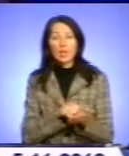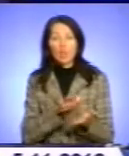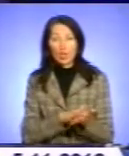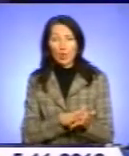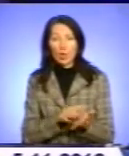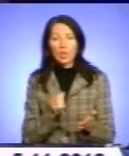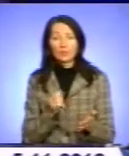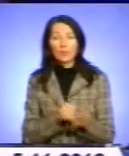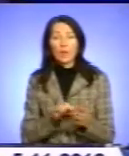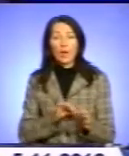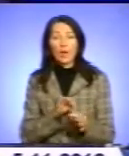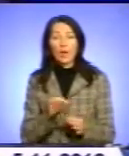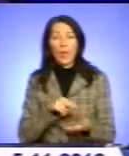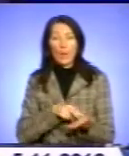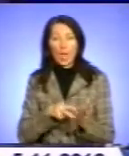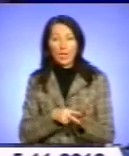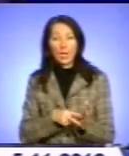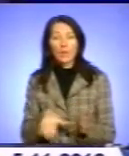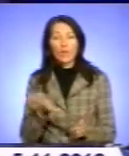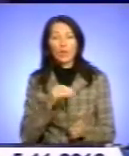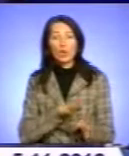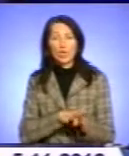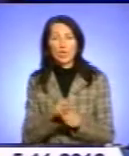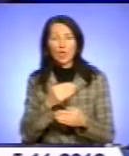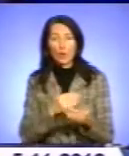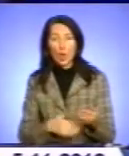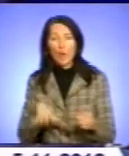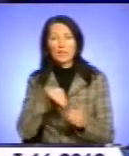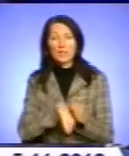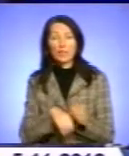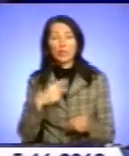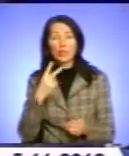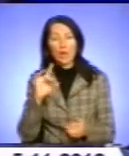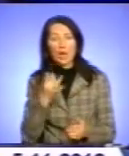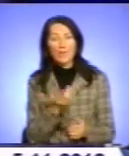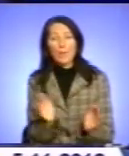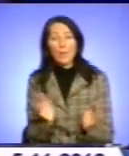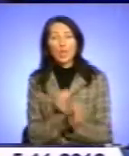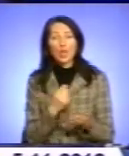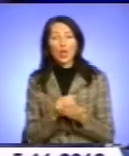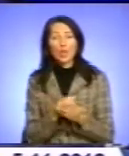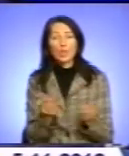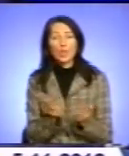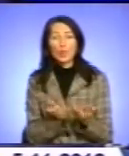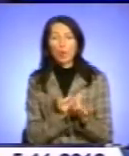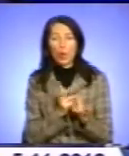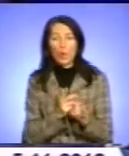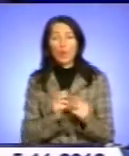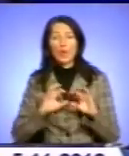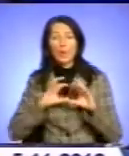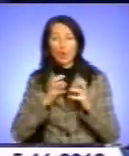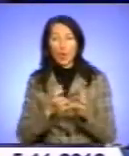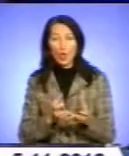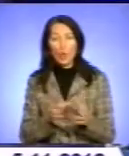року. Однак усього на реалізацію програми закладено в два рази менше коштів, аніж підрахували в